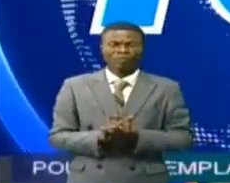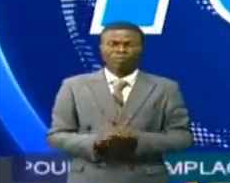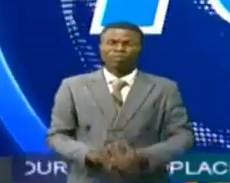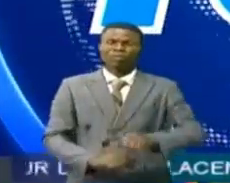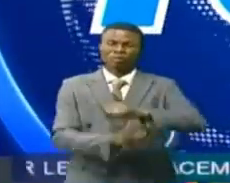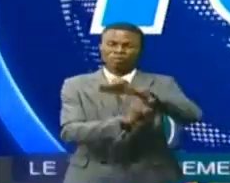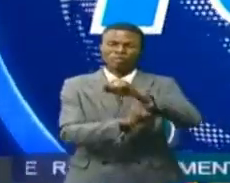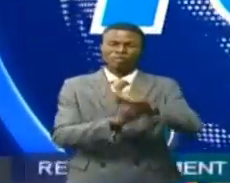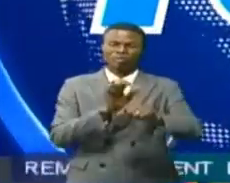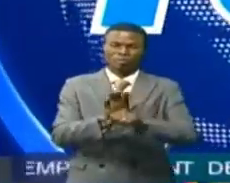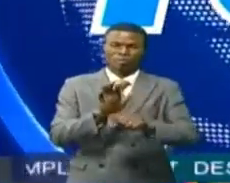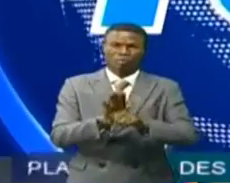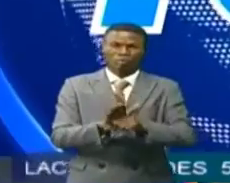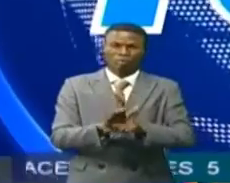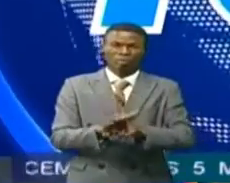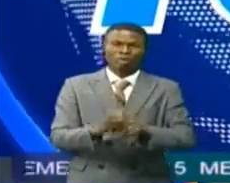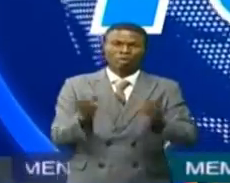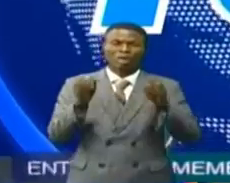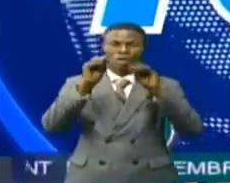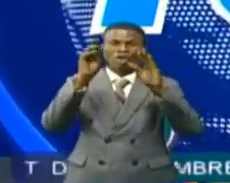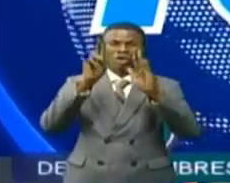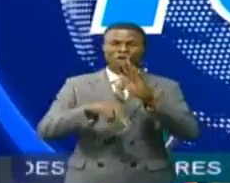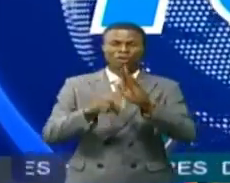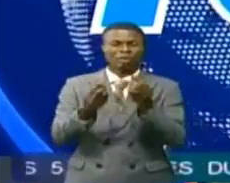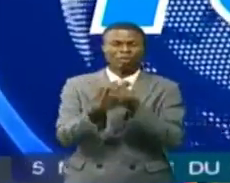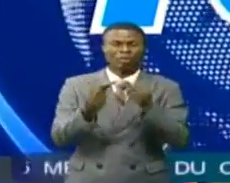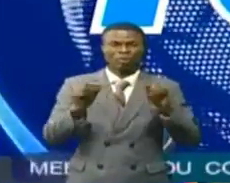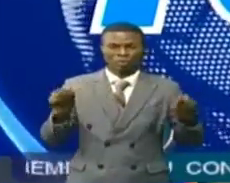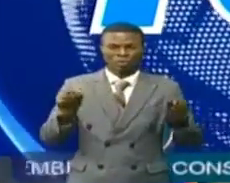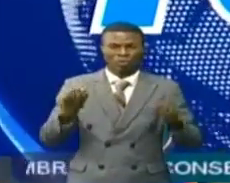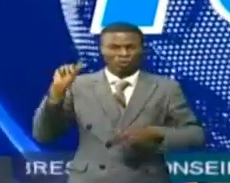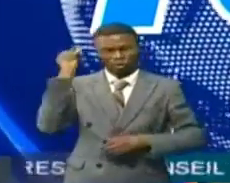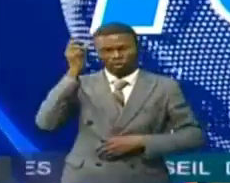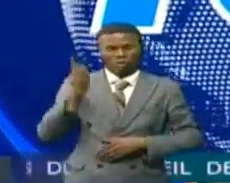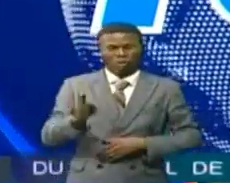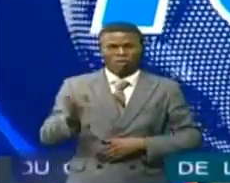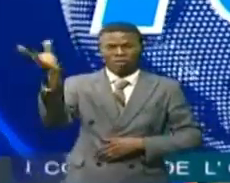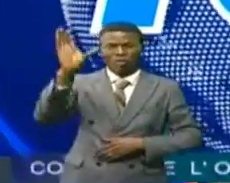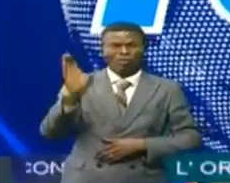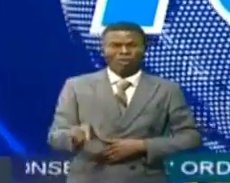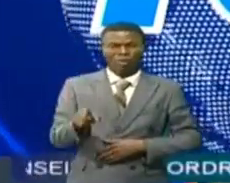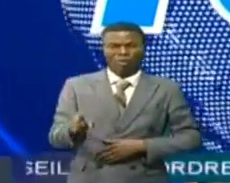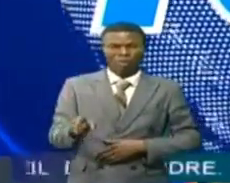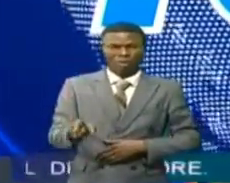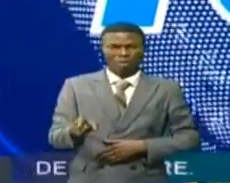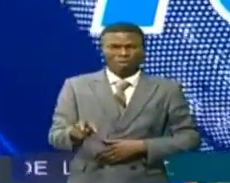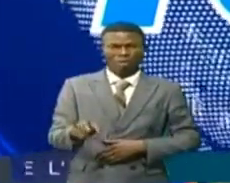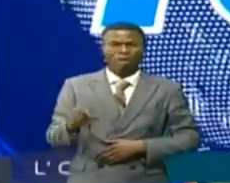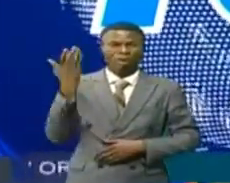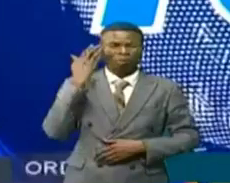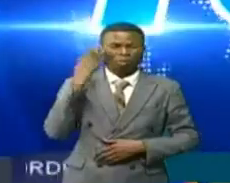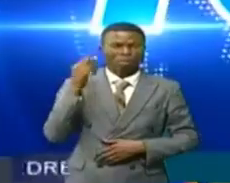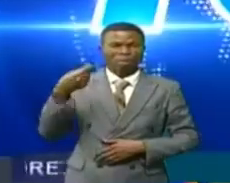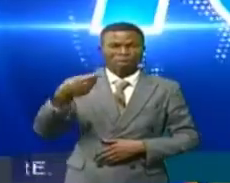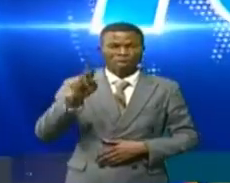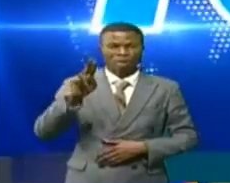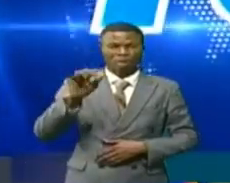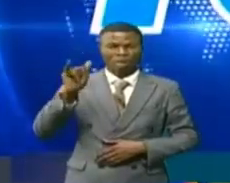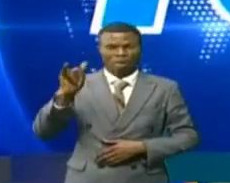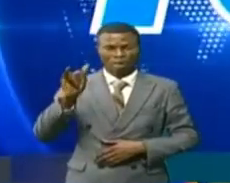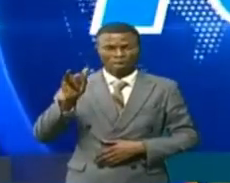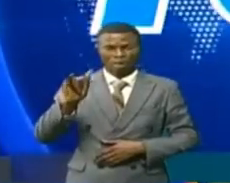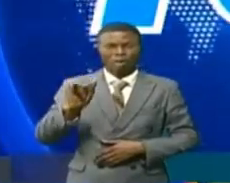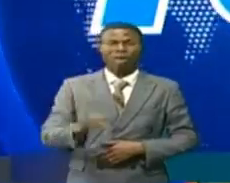Soutien de la gratuité de l'enseignement par le gouverneur du Congo central, Guy Badou a initié une